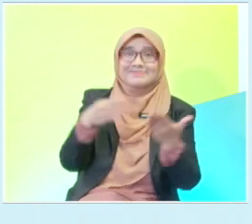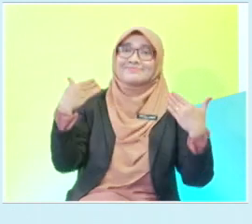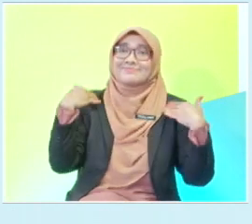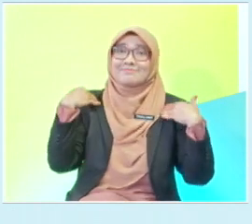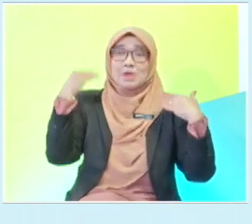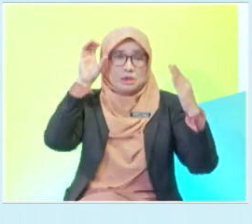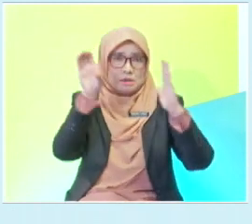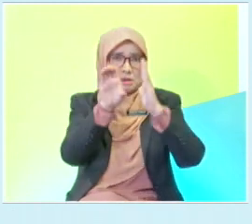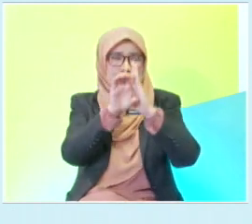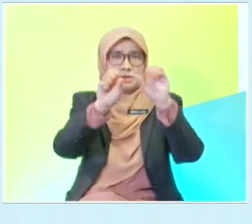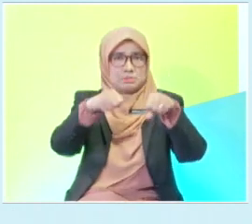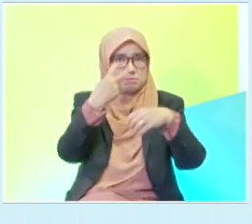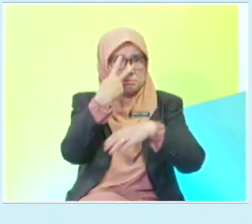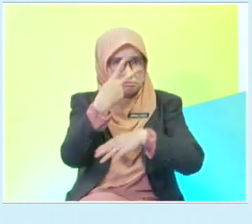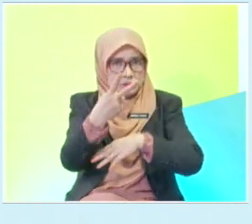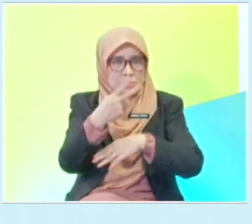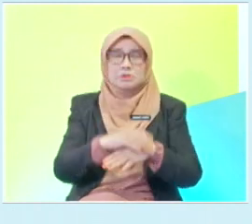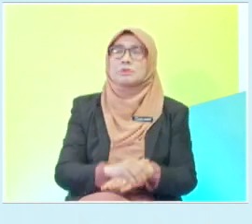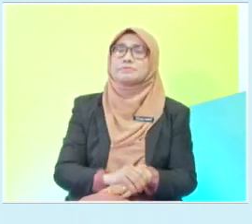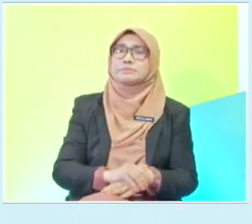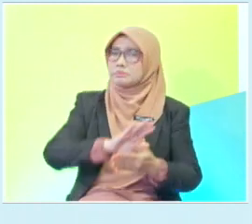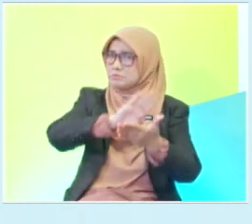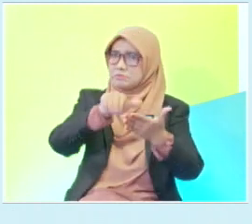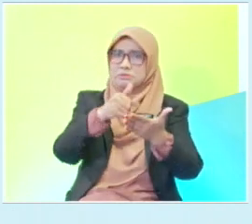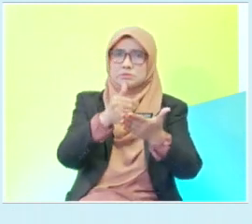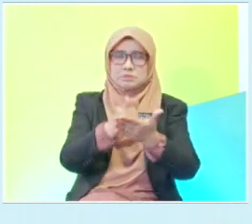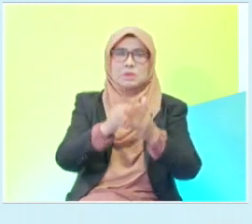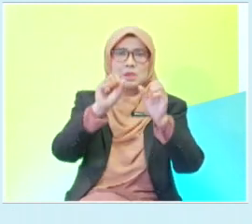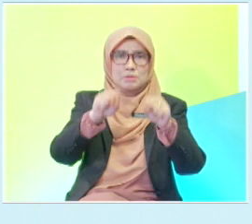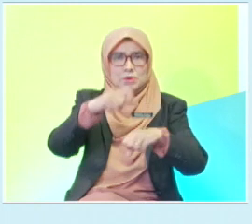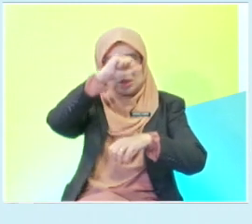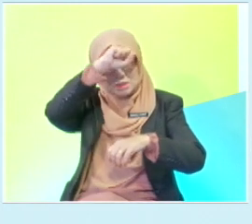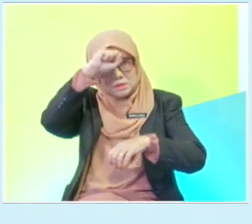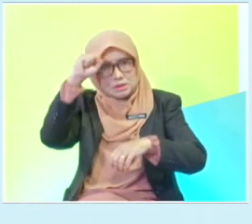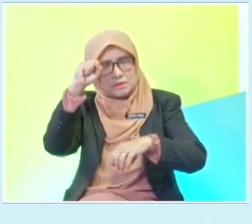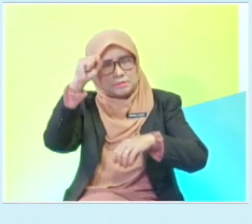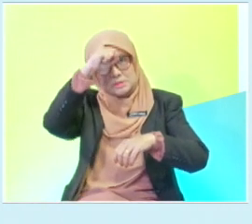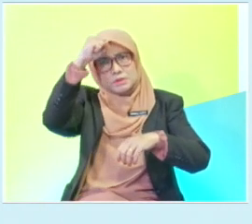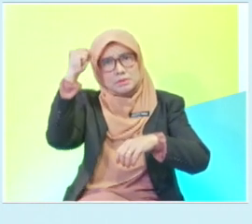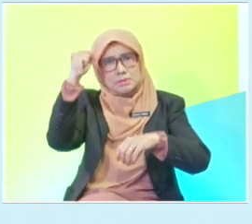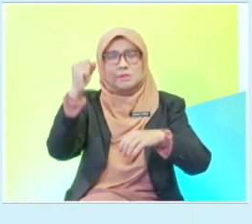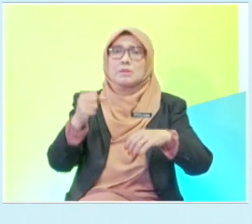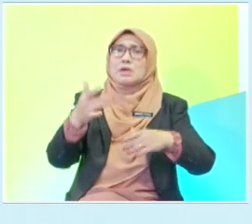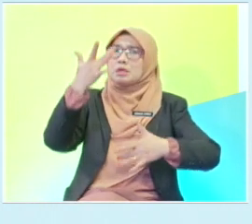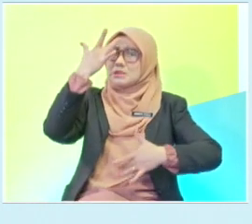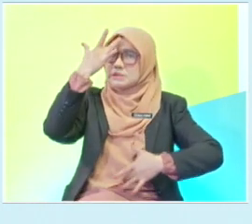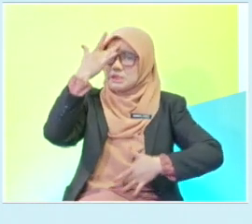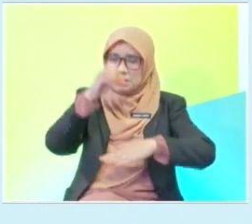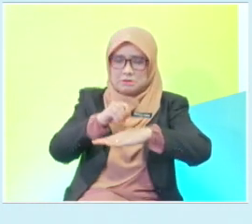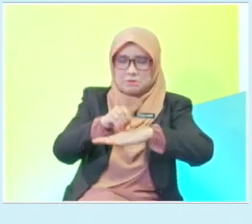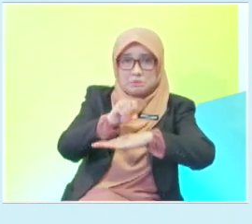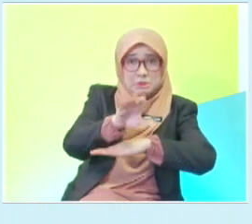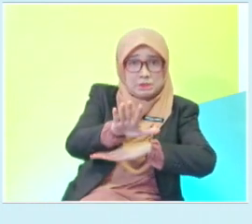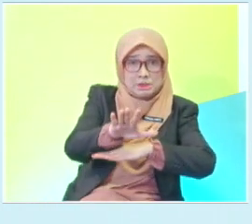protozoa, kulat dan juga cacing penyebab penyakit berjangkit. Bahaya ni cikgu, saya rasa ni. Ya. Okey, ini adalah contoh